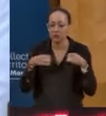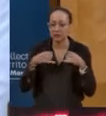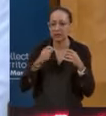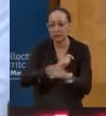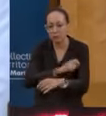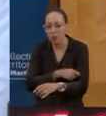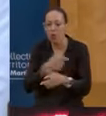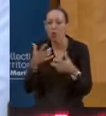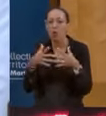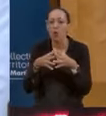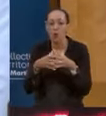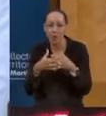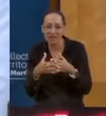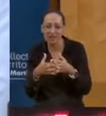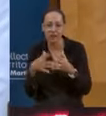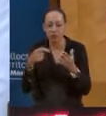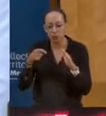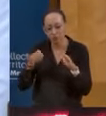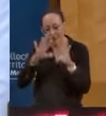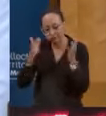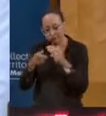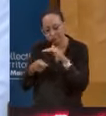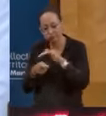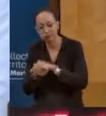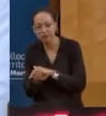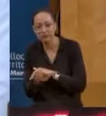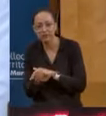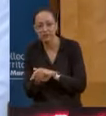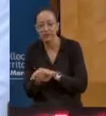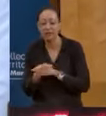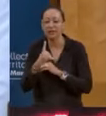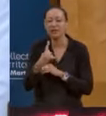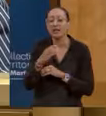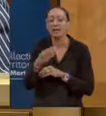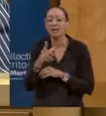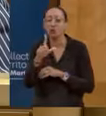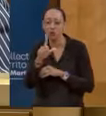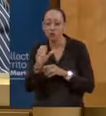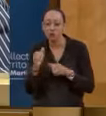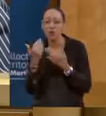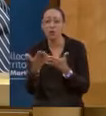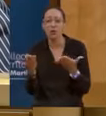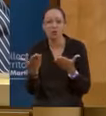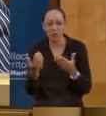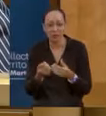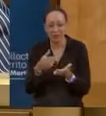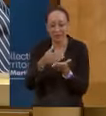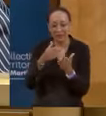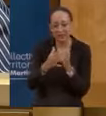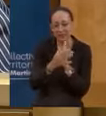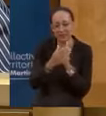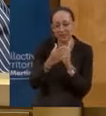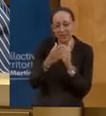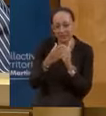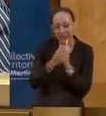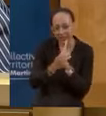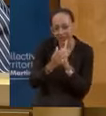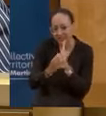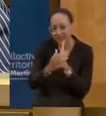loisirs, pour financer tout ça, alors, la DM2 propose de diminuer les crédits